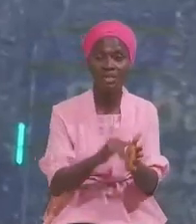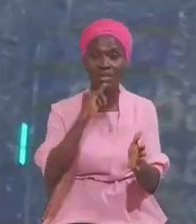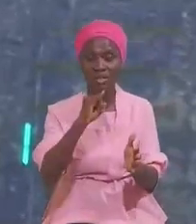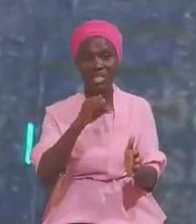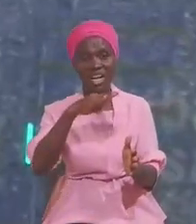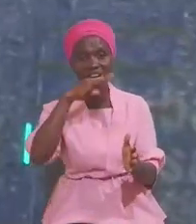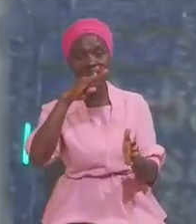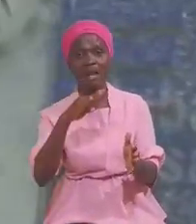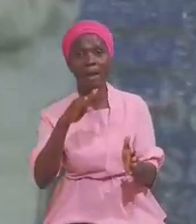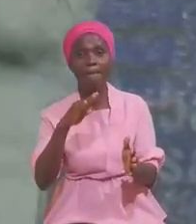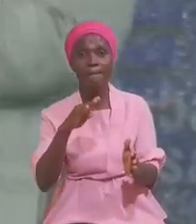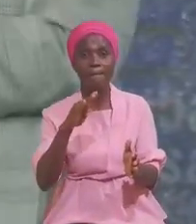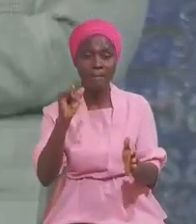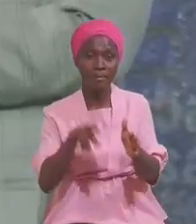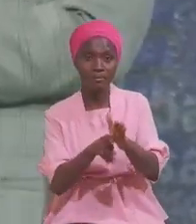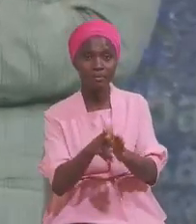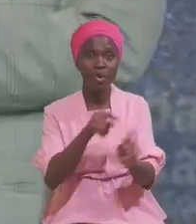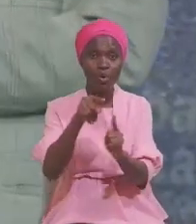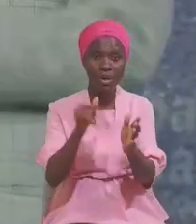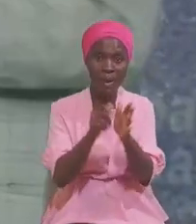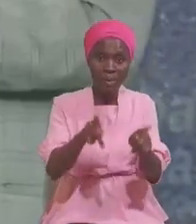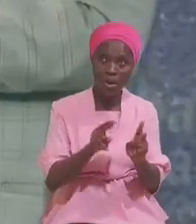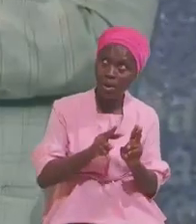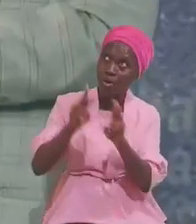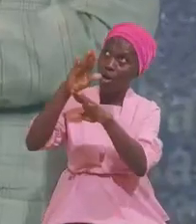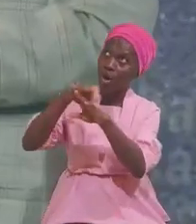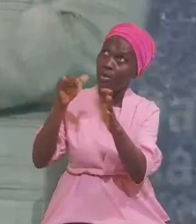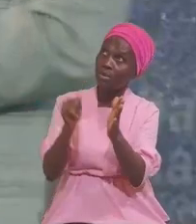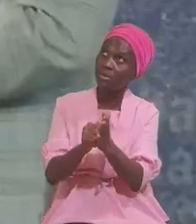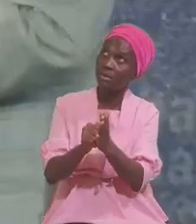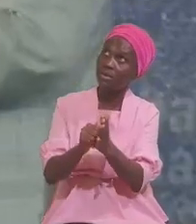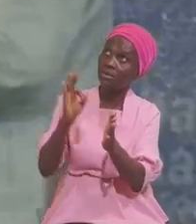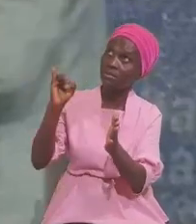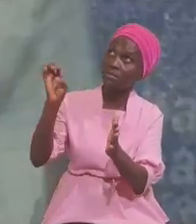quiconque aura été mordu et le regardera, conservera la vie.